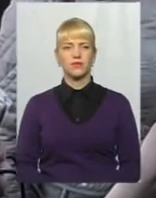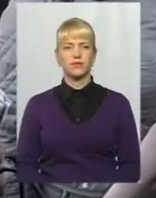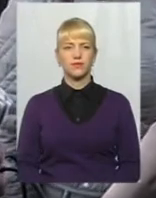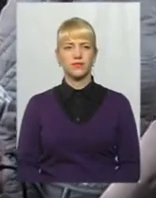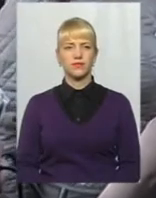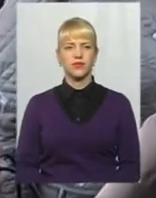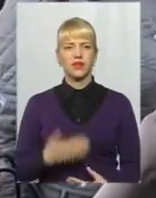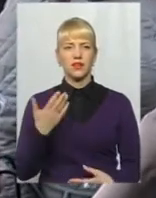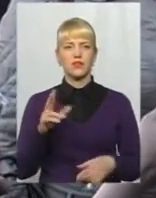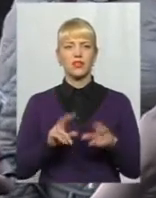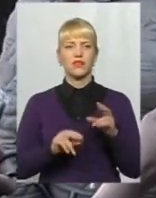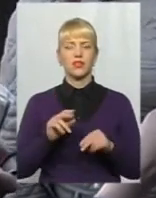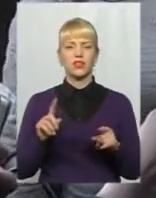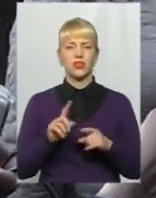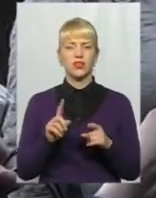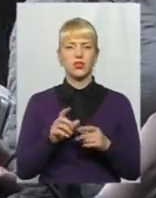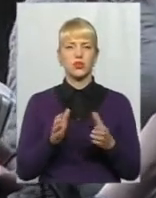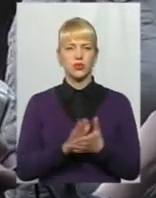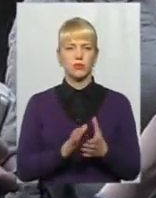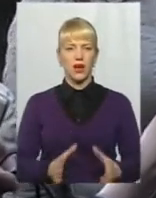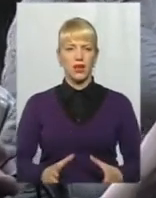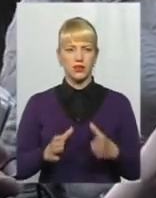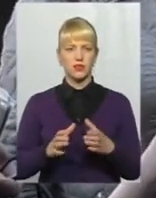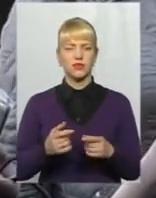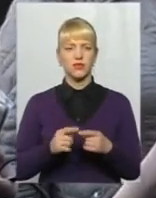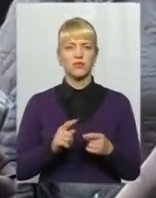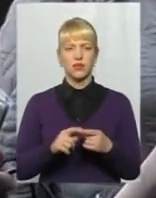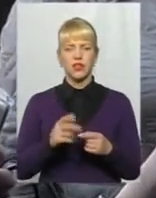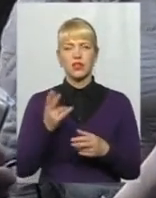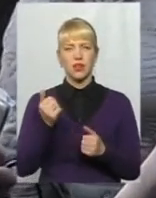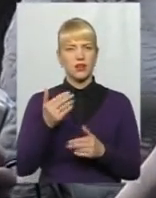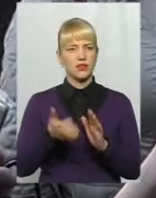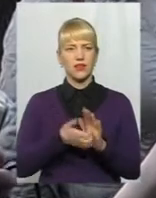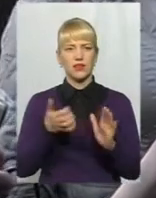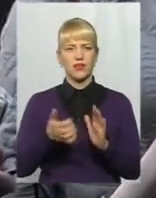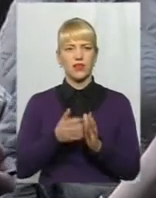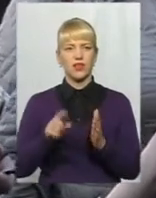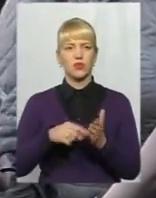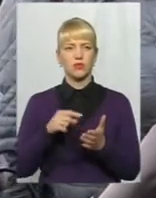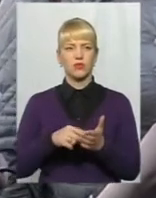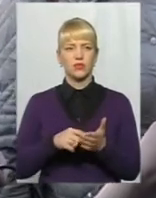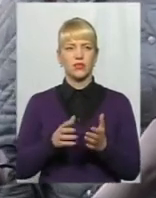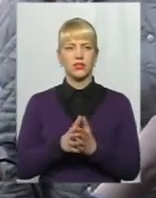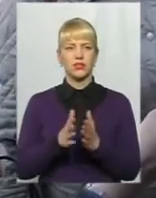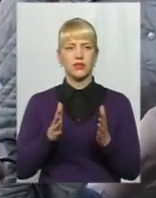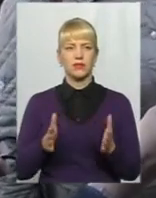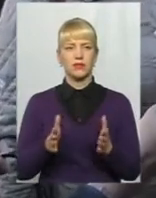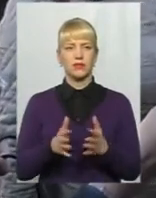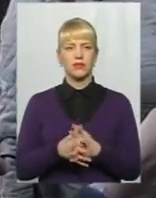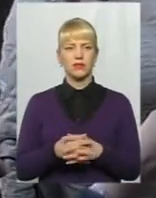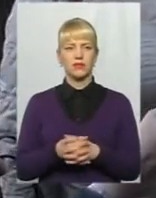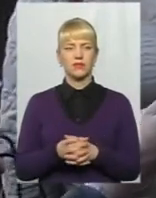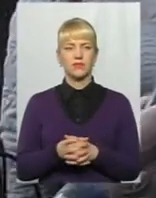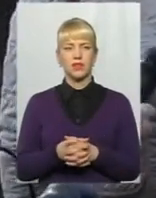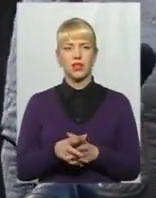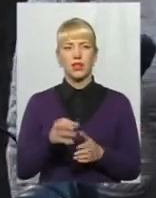Тобто вважаєте, що урн і сміттєвих баків достатньо? Ну і сміттєвих баків теж не вистачає в місті. Більшості на зуб якісь. Тут 50 на